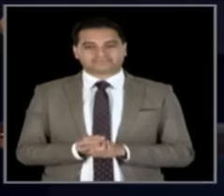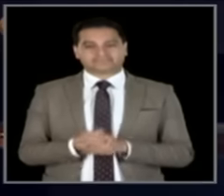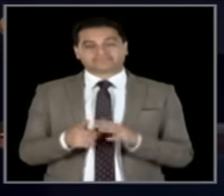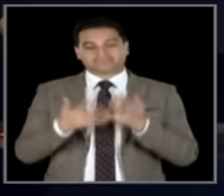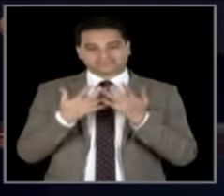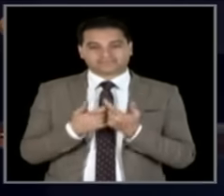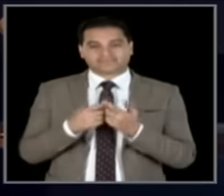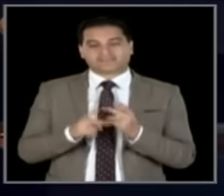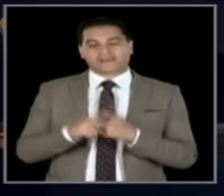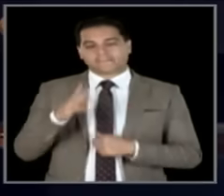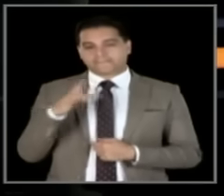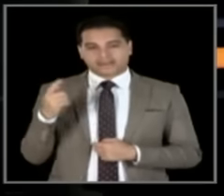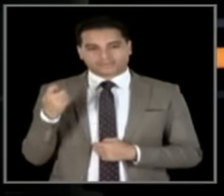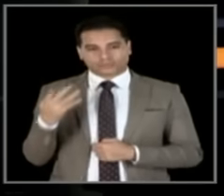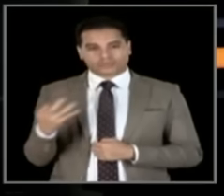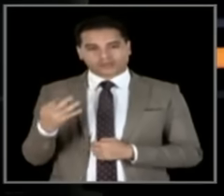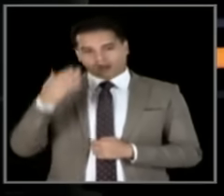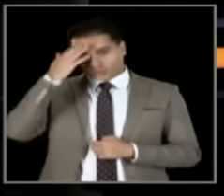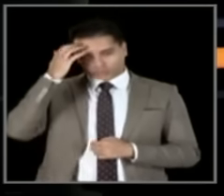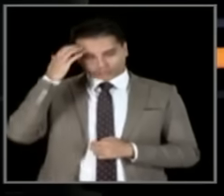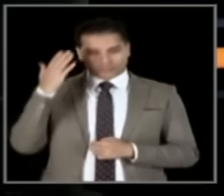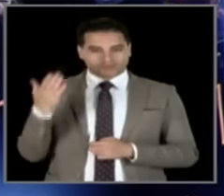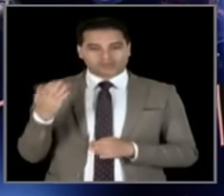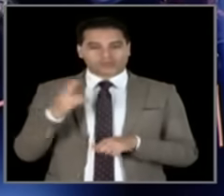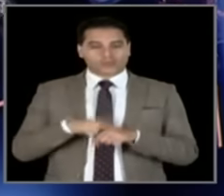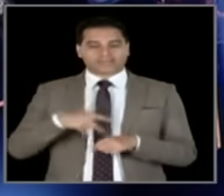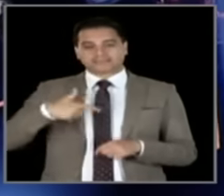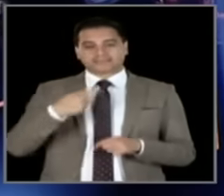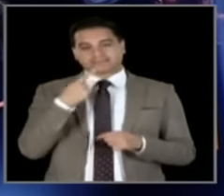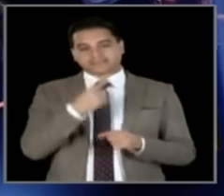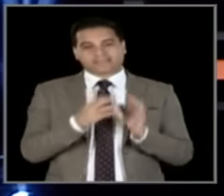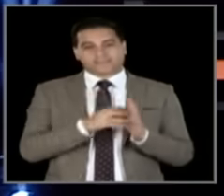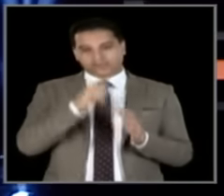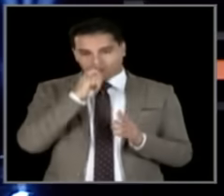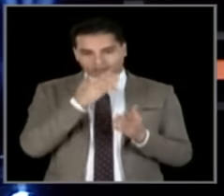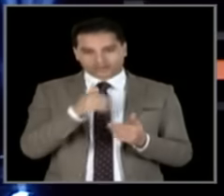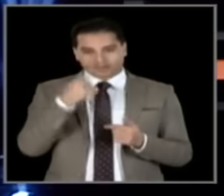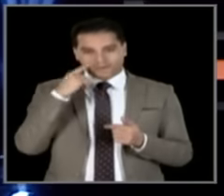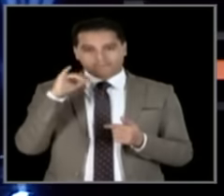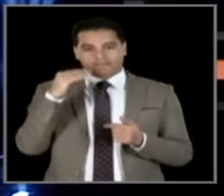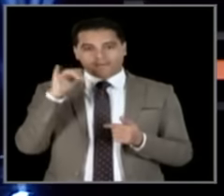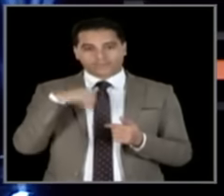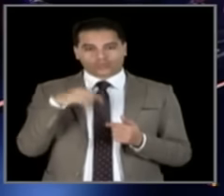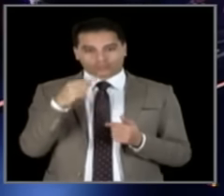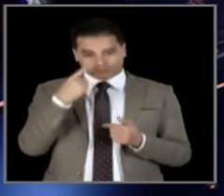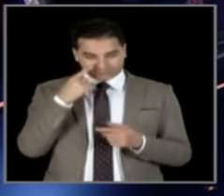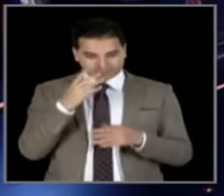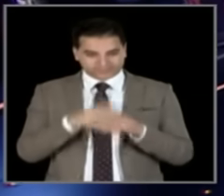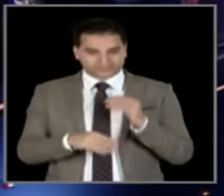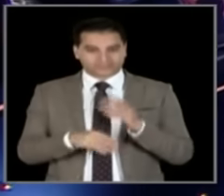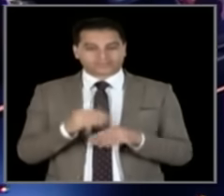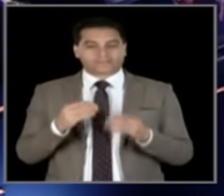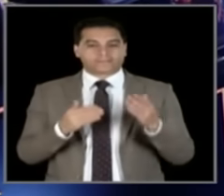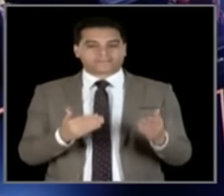النتيجة اتغيرت، 135 جامعة أسيوط، 60 جامعة دمياط. محمود، تفضل يا محمود. محمود